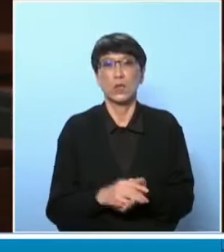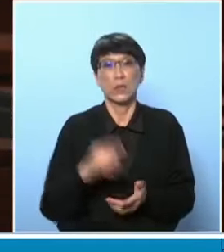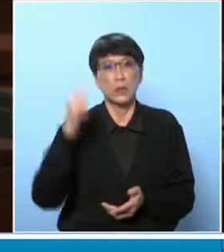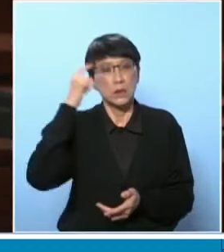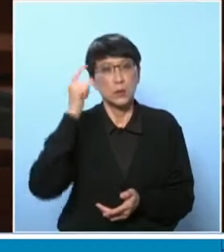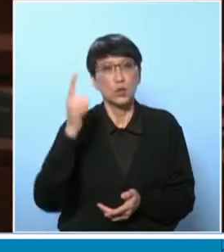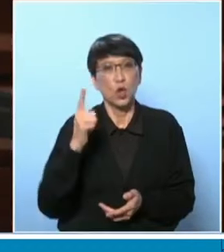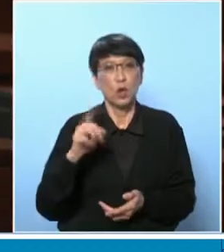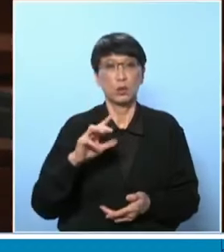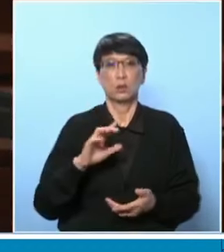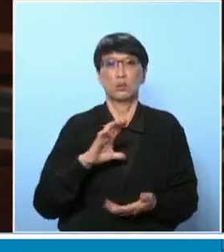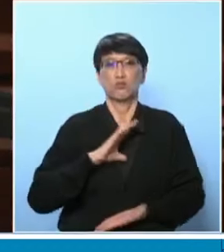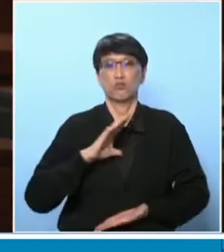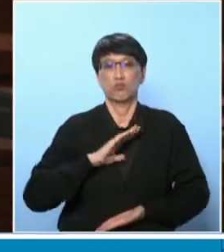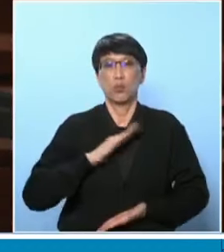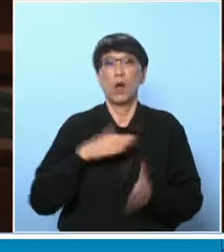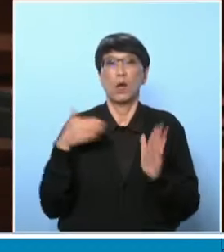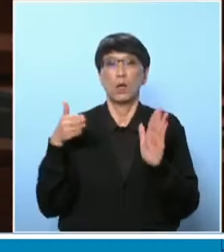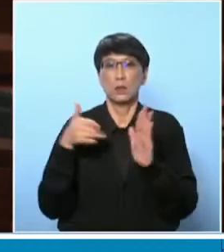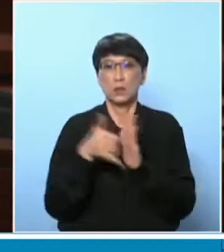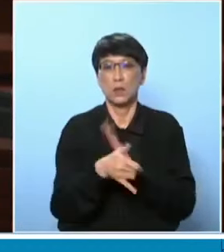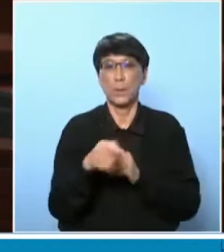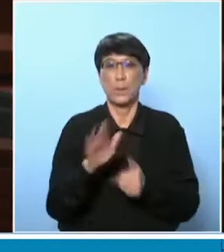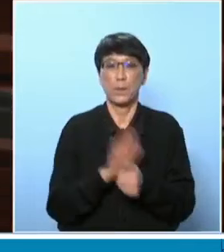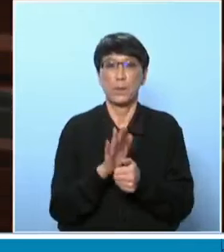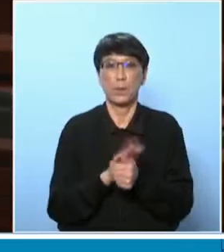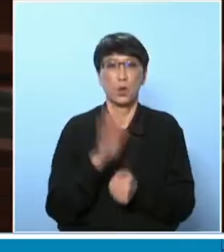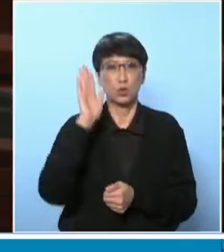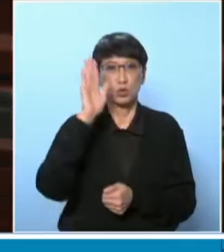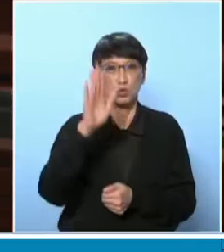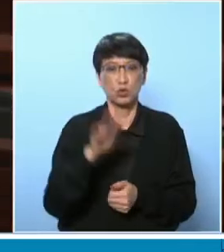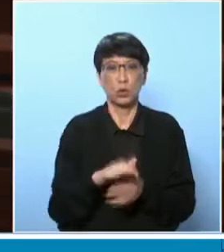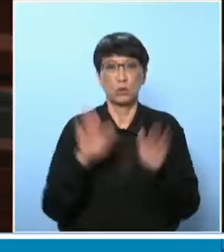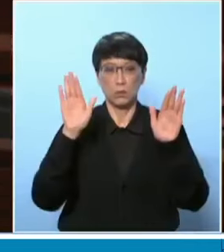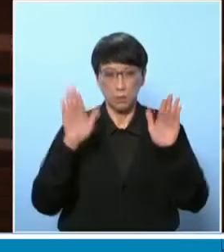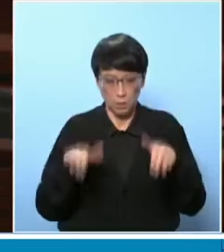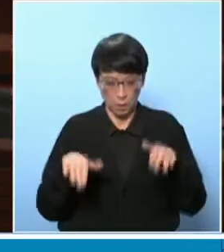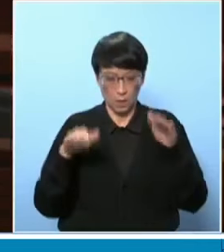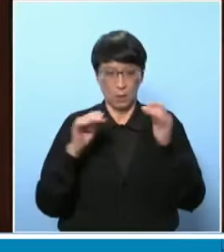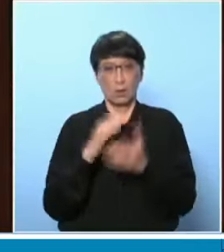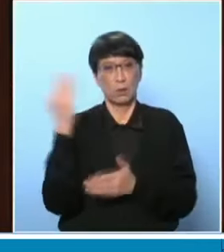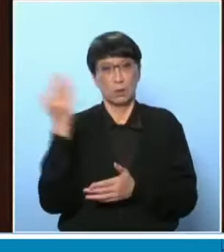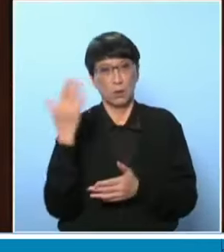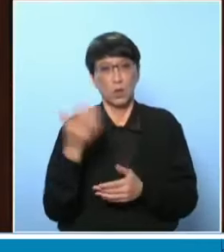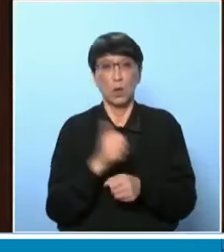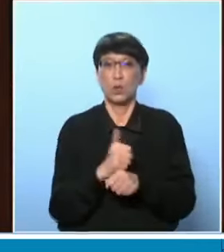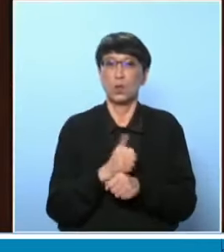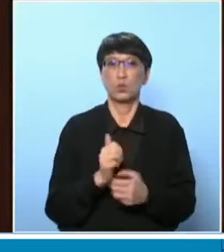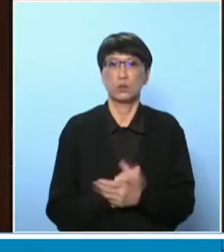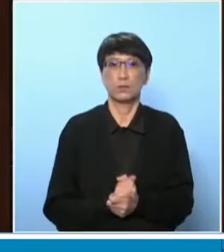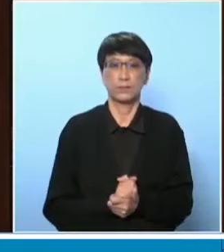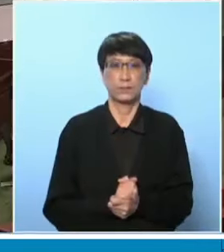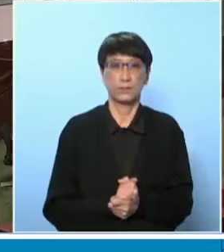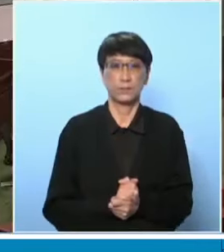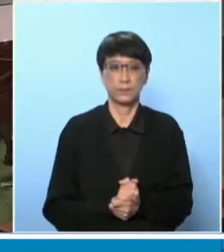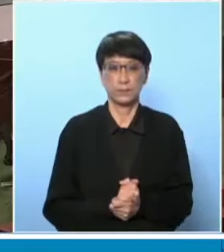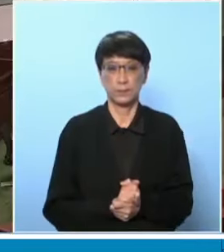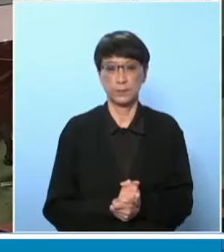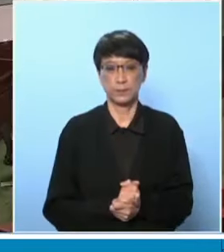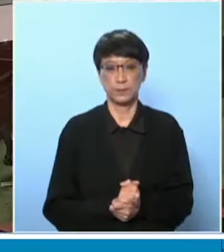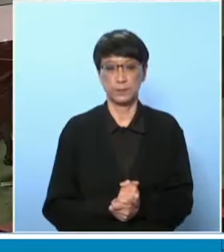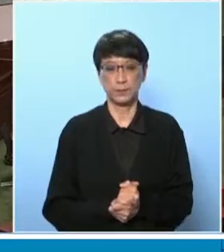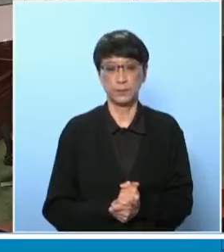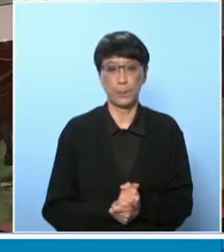朋友，可以加入旅遊業界，去令到我們可以捉緊未來穆斯林旅遊這個機遇呢？多謝主席。 局長。